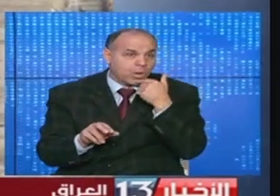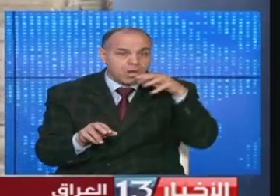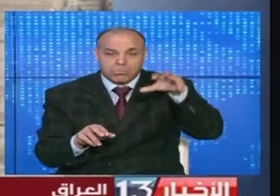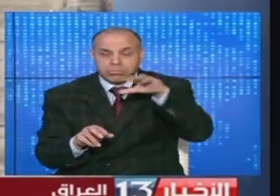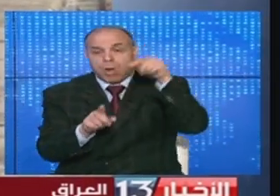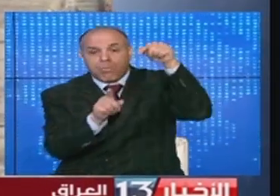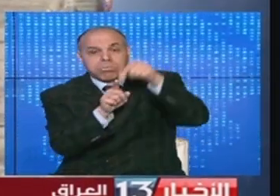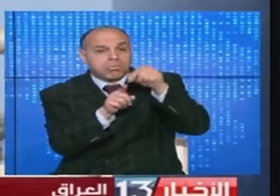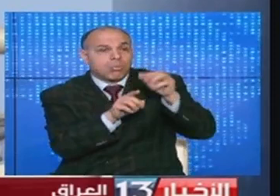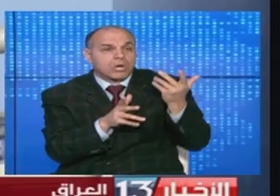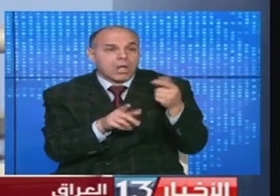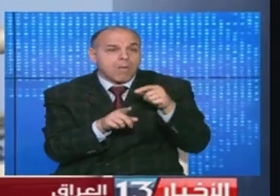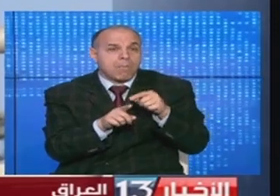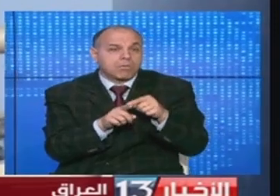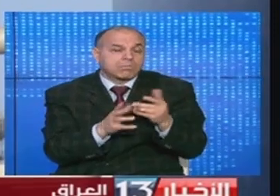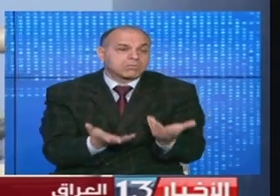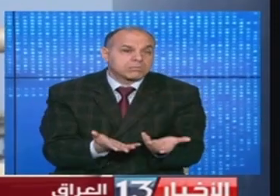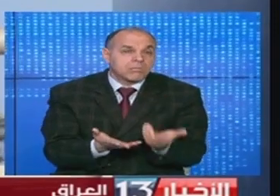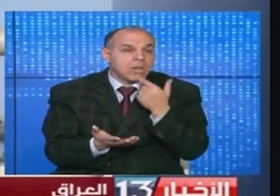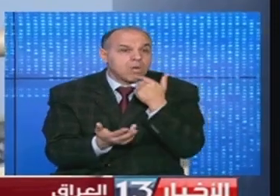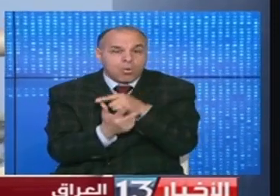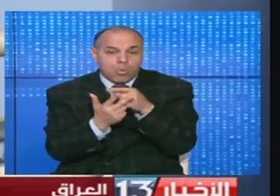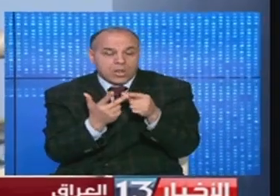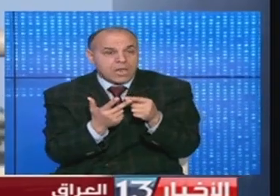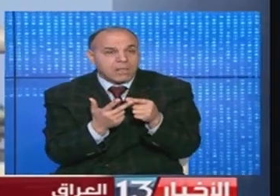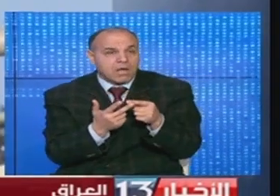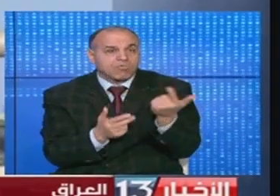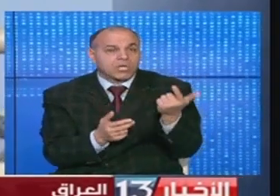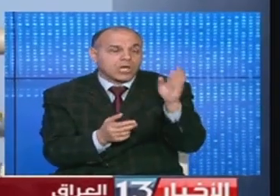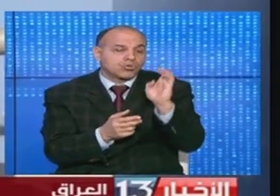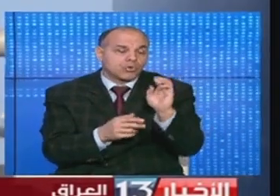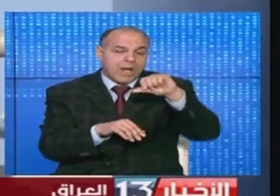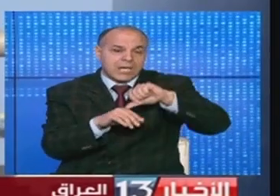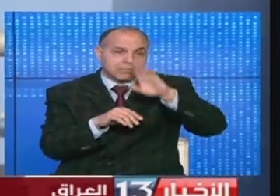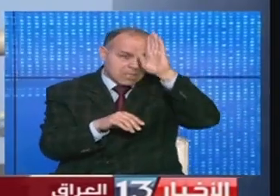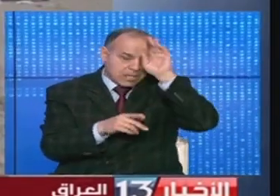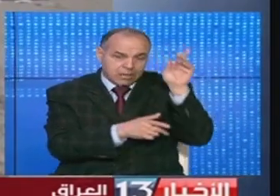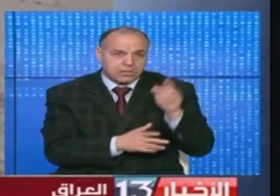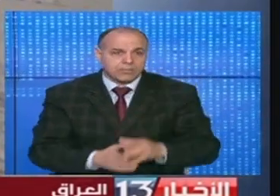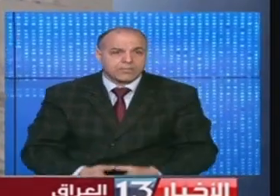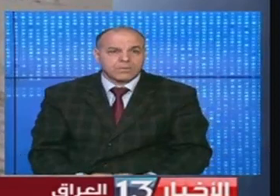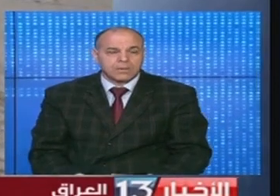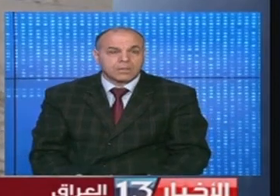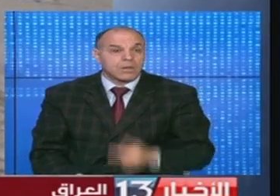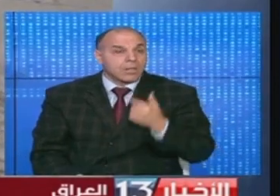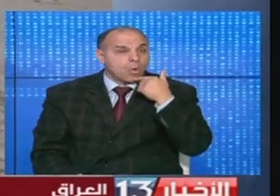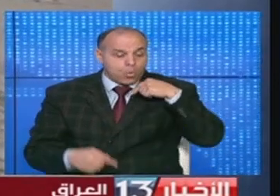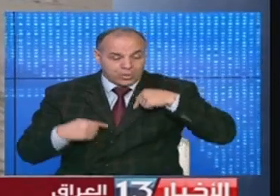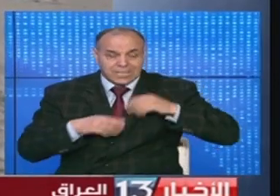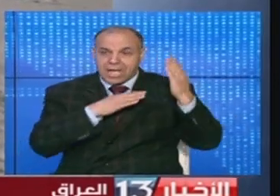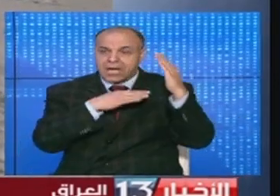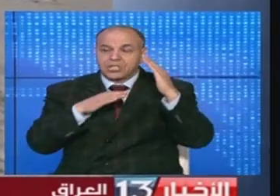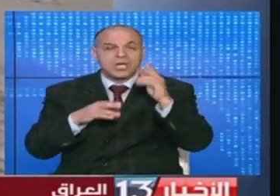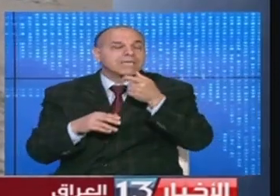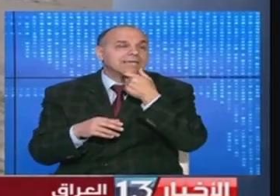المستهدفه شملت موقعا في النجف وثلاثه اماكن اخرى في جنوب العاصمه بغداد وقال وزير الخارجيه